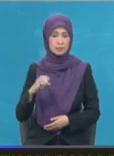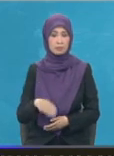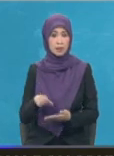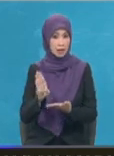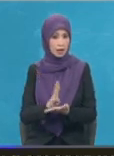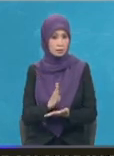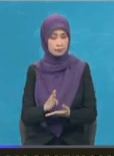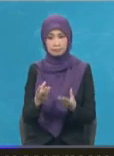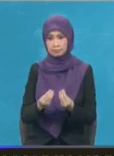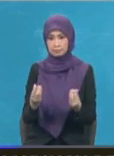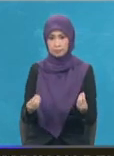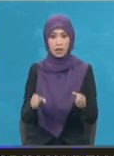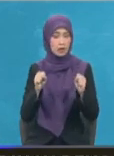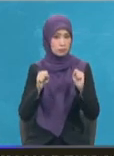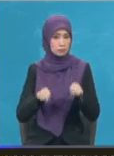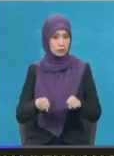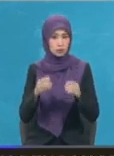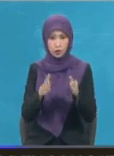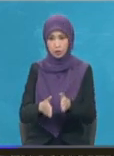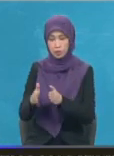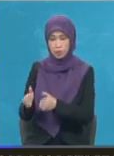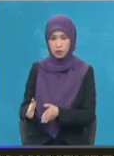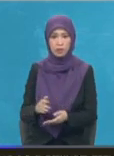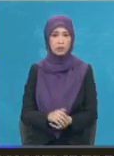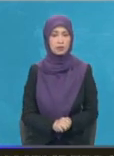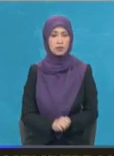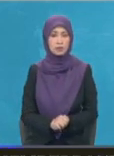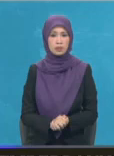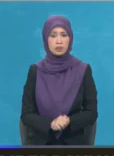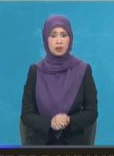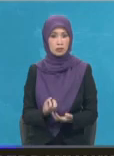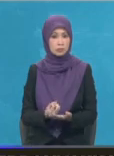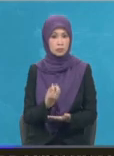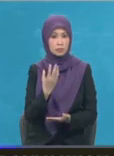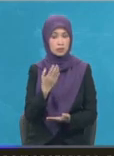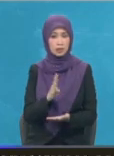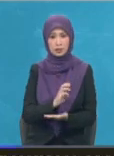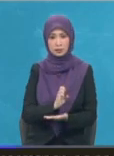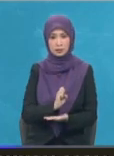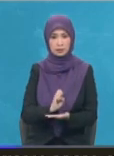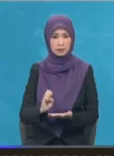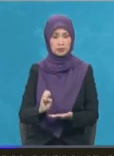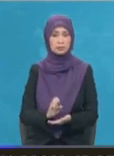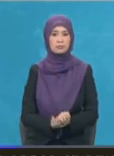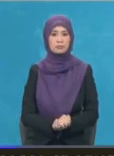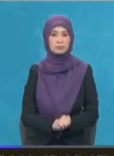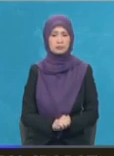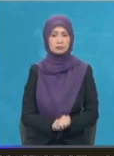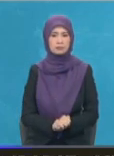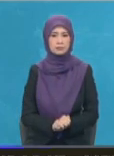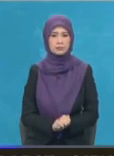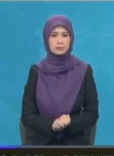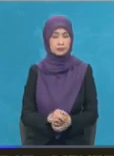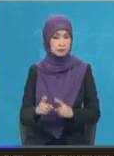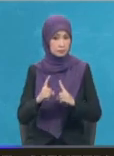perdagangan membolehkan orang ramai dan penegakan merebut peluang pertumbuhan ekonomi dan menyokong agenda kemampuan perkara